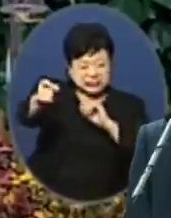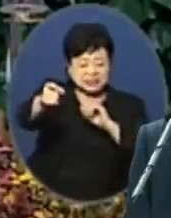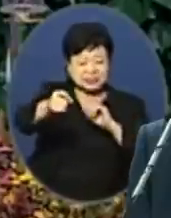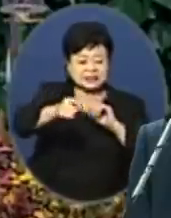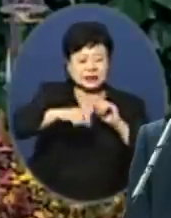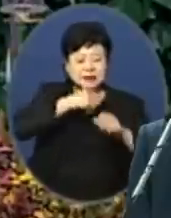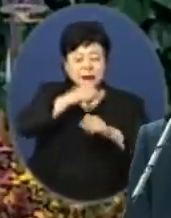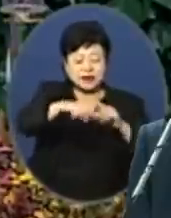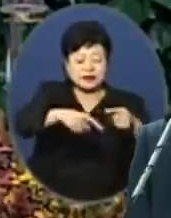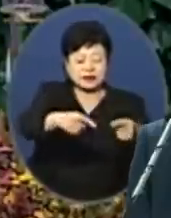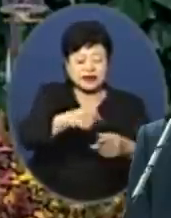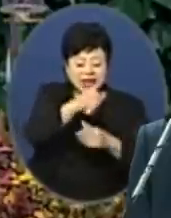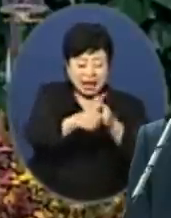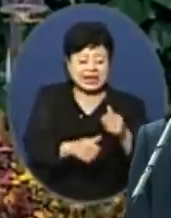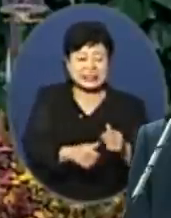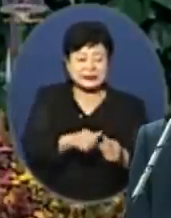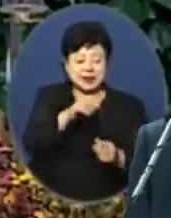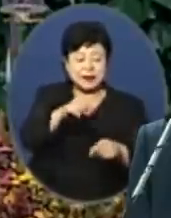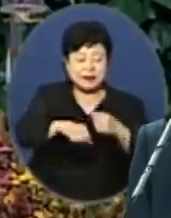찢어졌으니까 마음대로 하나님